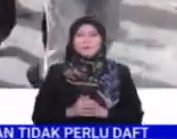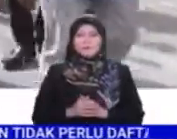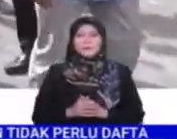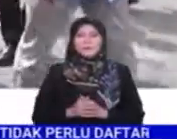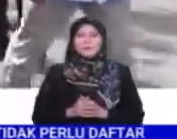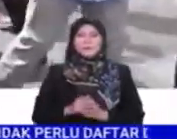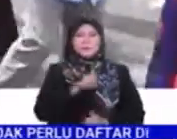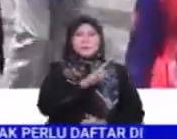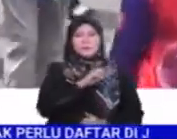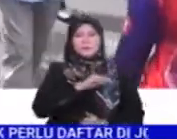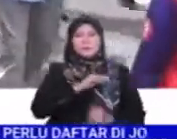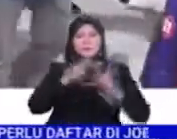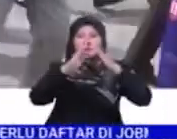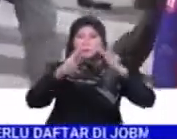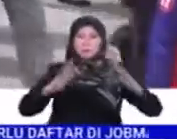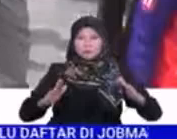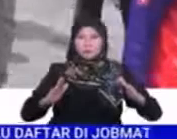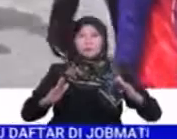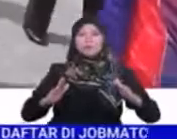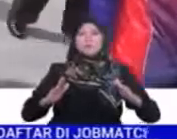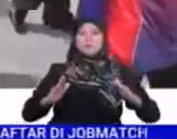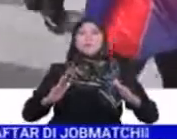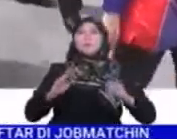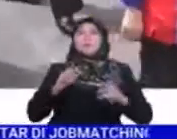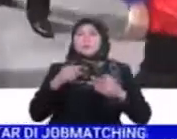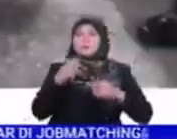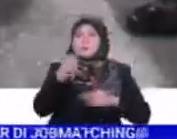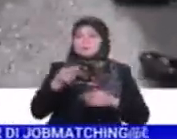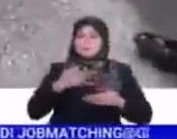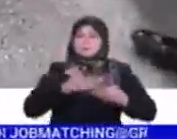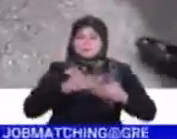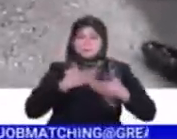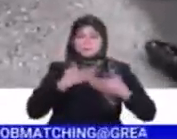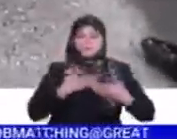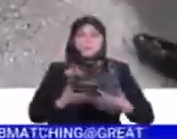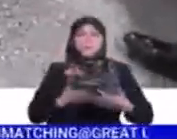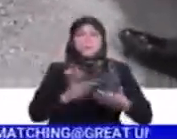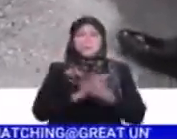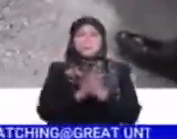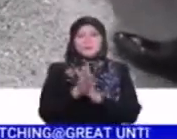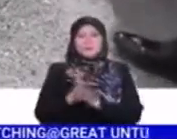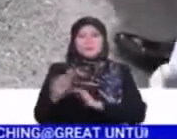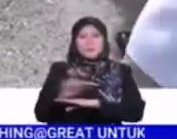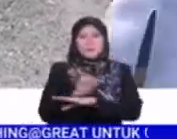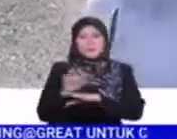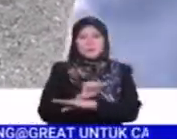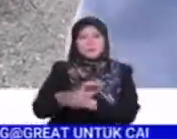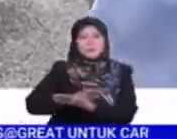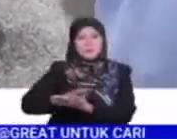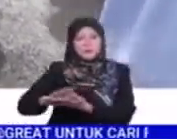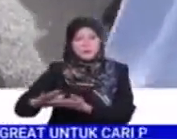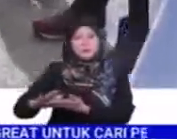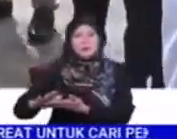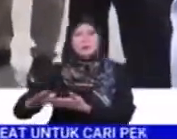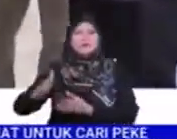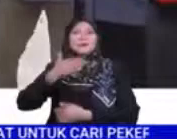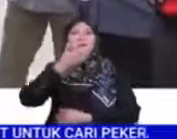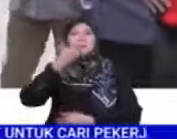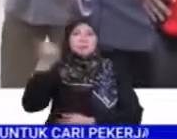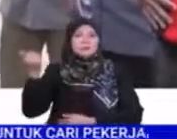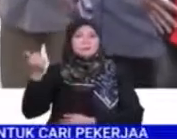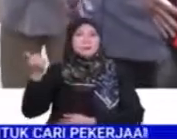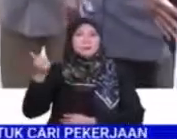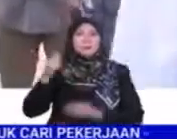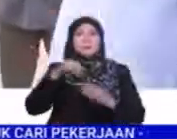Selaras itu, Kementerian Perumahan dan Kerajaan Tempatan meneruskan komitmen untuk menjadikan amalan kebersihan pada tahap terbaik